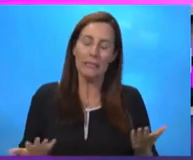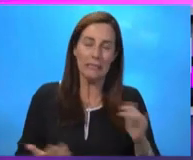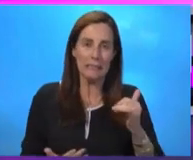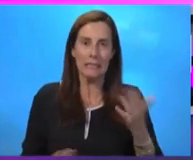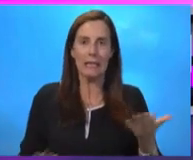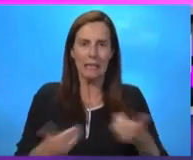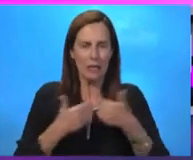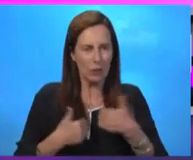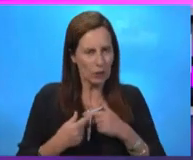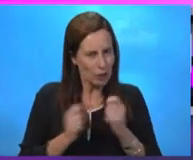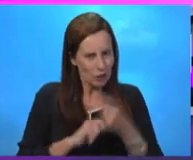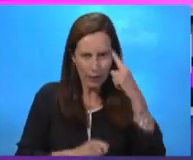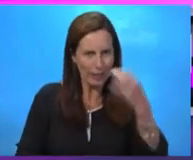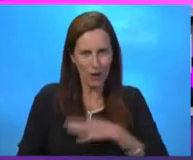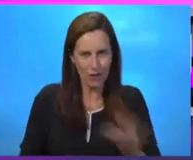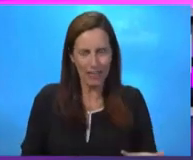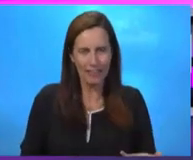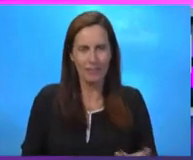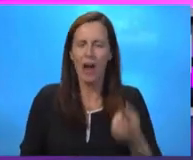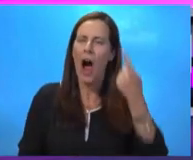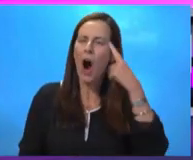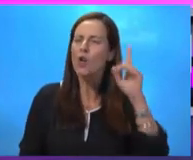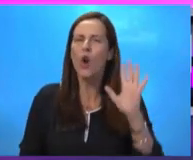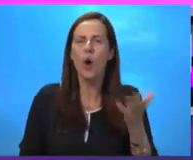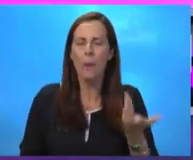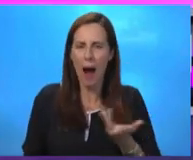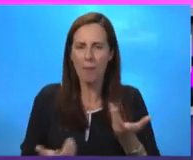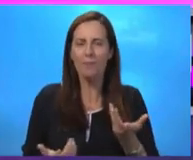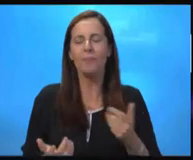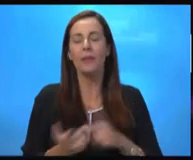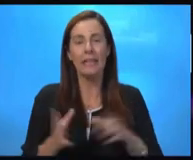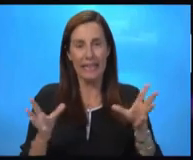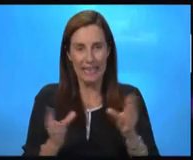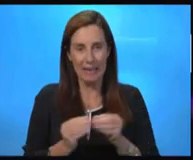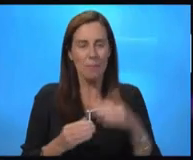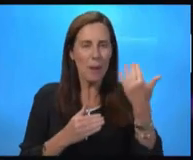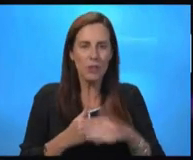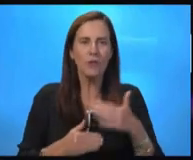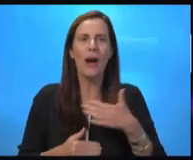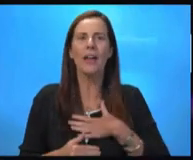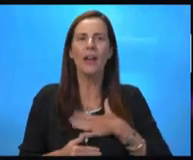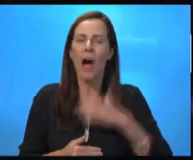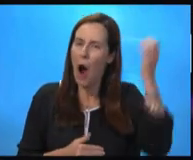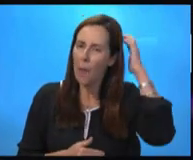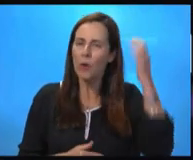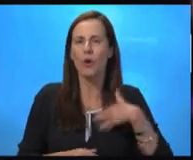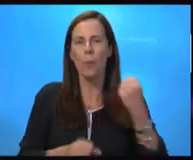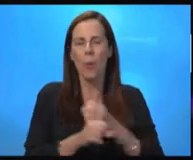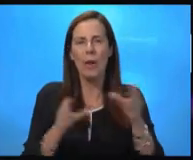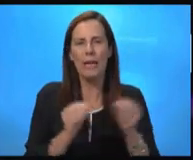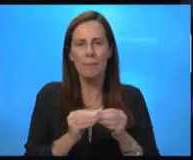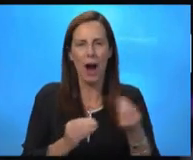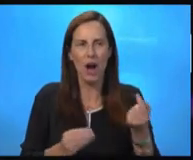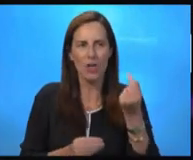לנו לשנות את דעתנו, מיכאי. הרעיון שלהם, הנקודה שבאמצעות, בסופו של דבר אנחנו, המוח שלנו פועל עם הדבר הזה